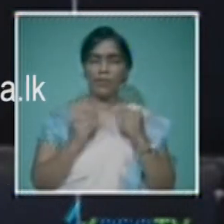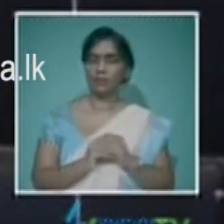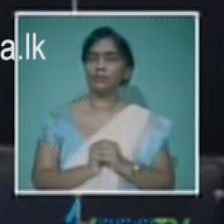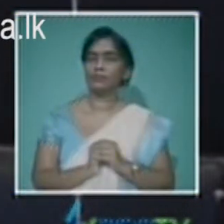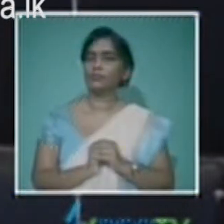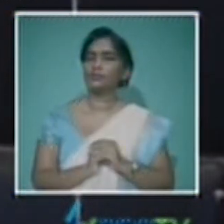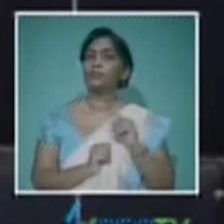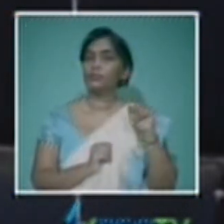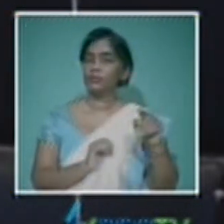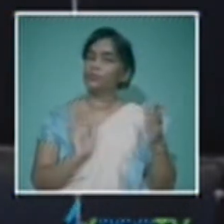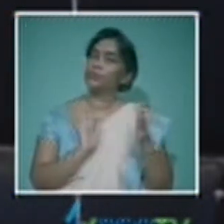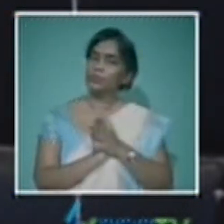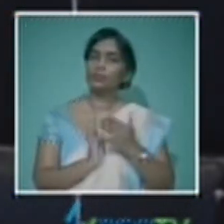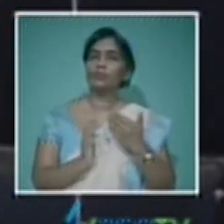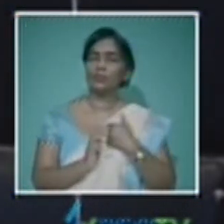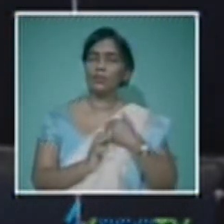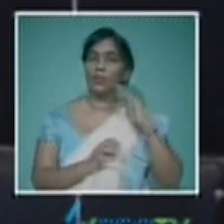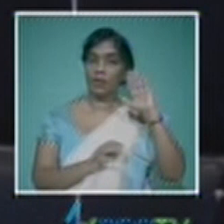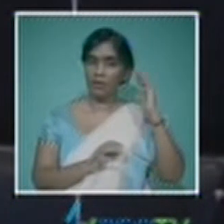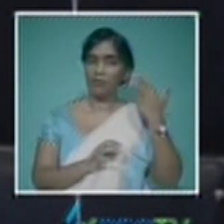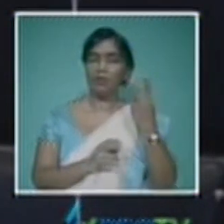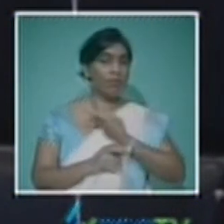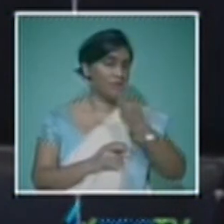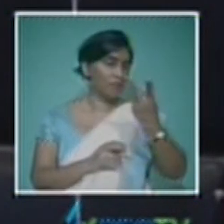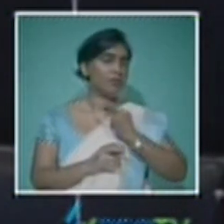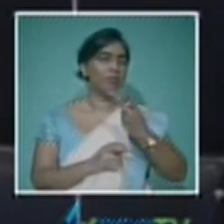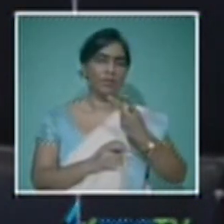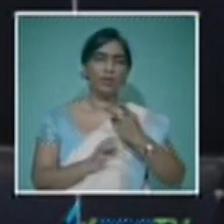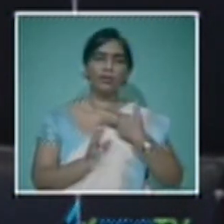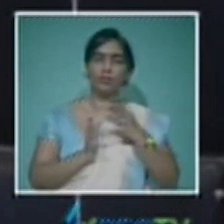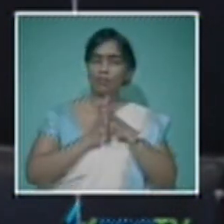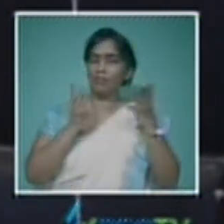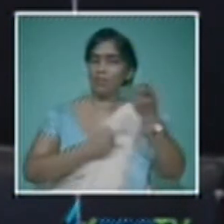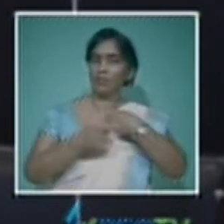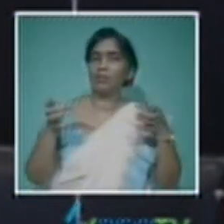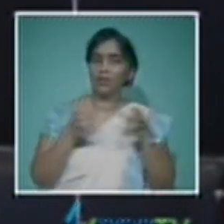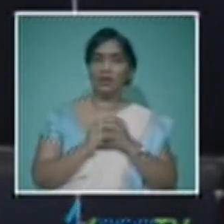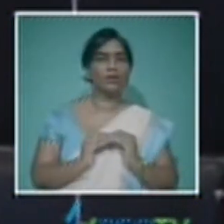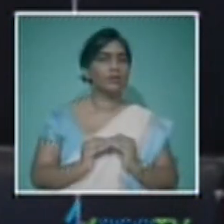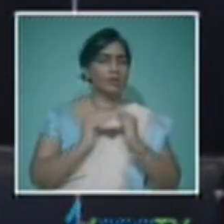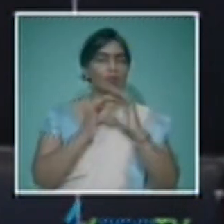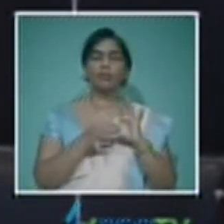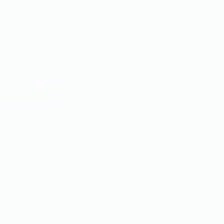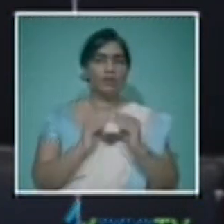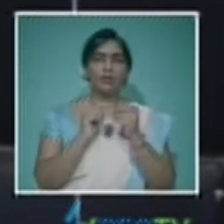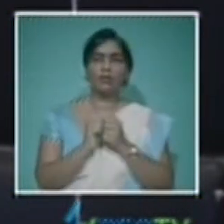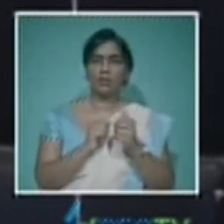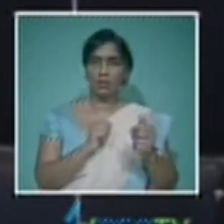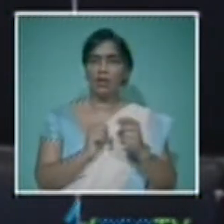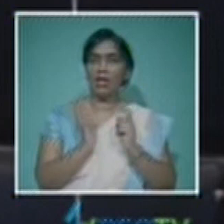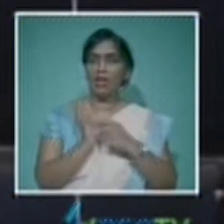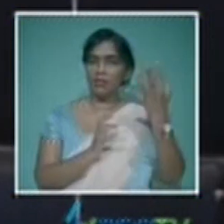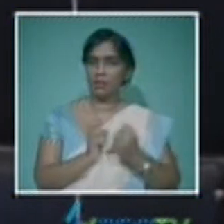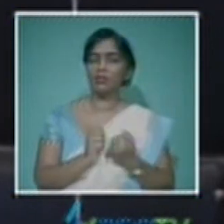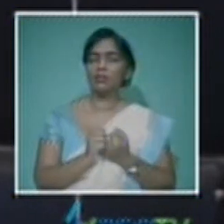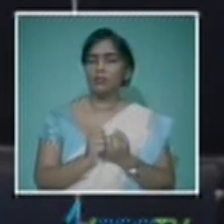නියමිත. ඒ සමගම අපට විශේෂයෙන් ද්විපාර්ශ්වික හා බහුපාර්ශ්ව සංවර්ධන හවුල්කරුවන්ගෙන් ණය මුදල්